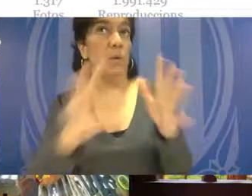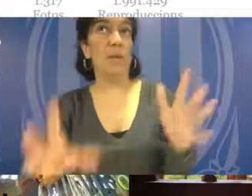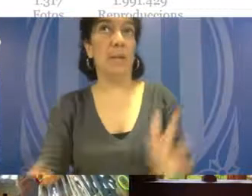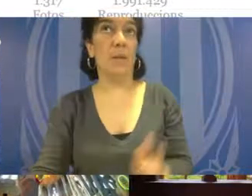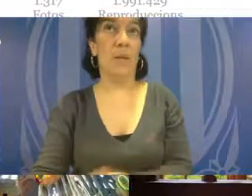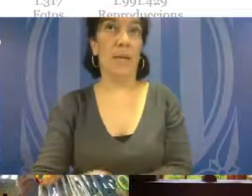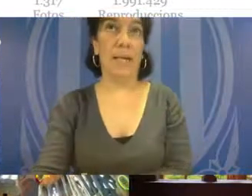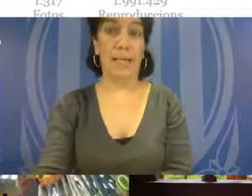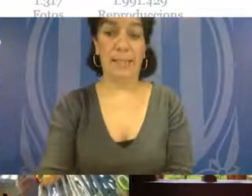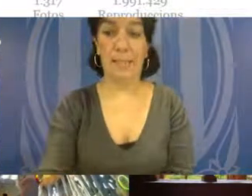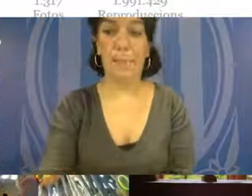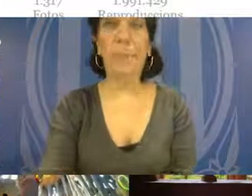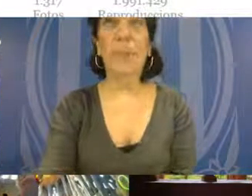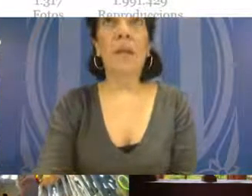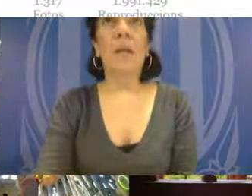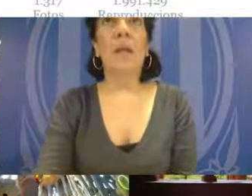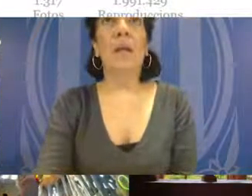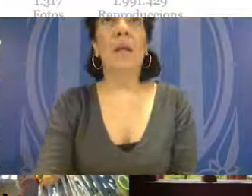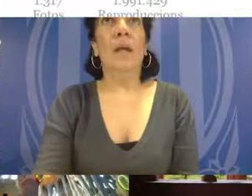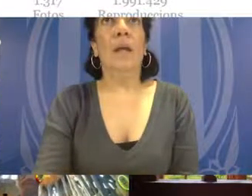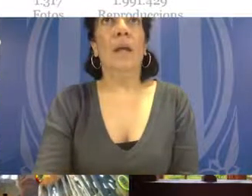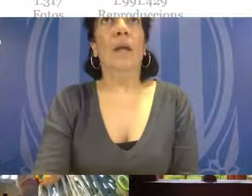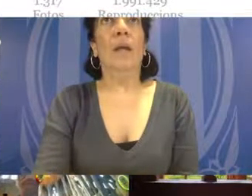pàgina aglutinadora aquesta.